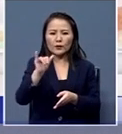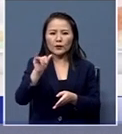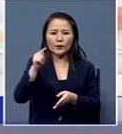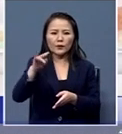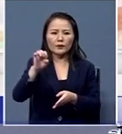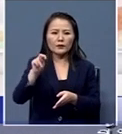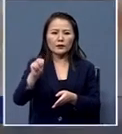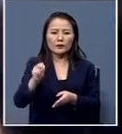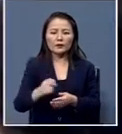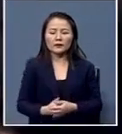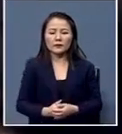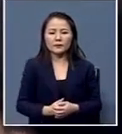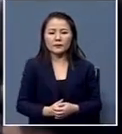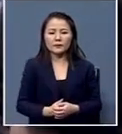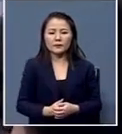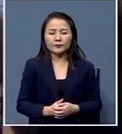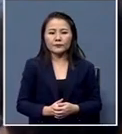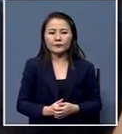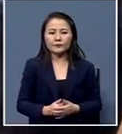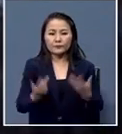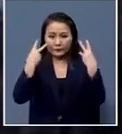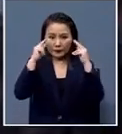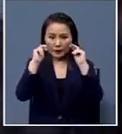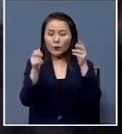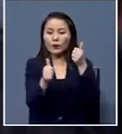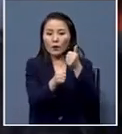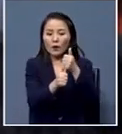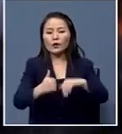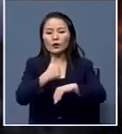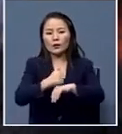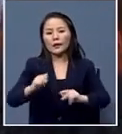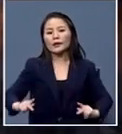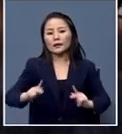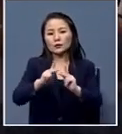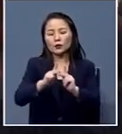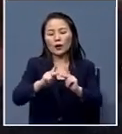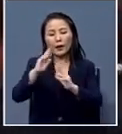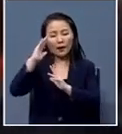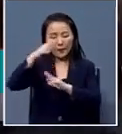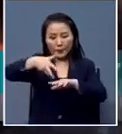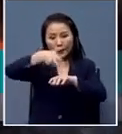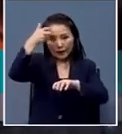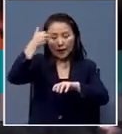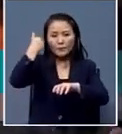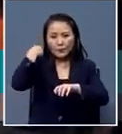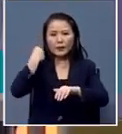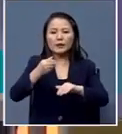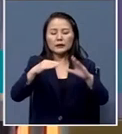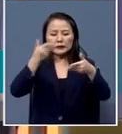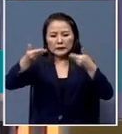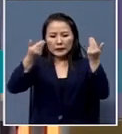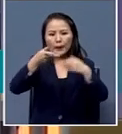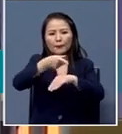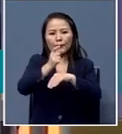ค่ะนายอนุทินชาญวีรกูลรองนายกรัฐมนตรีและรัฐมนตรีว่าการกระทรวงมหาดไทยเปิดงานเนรมิตพหลโย